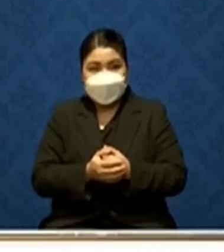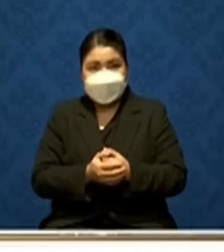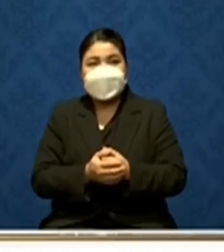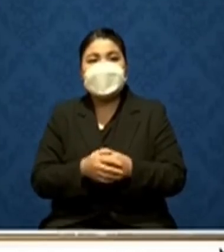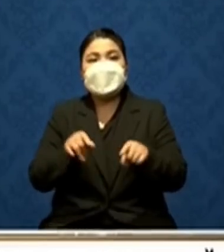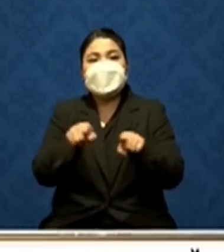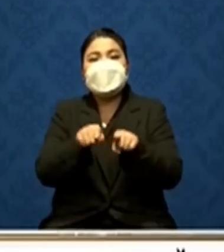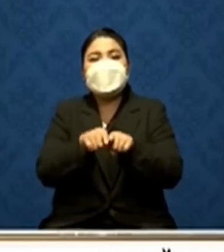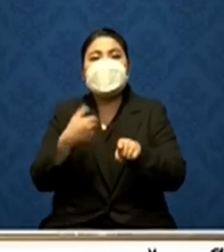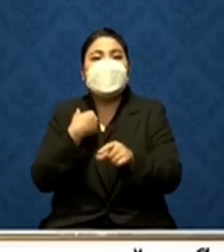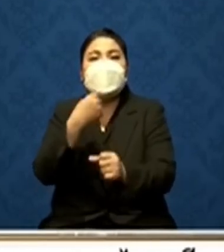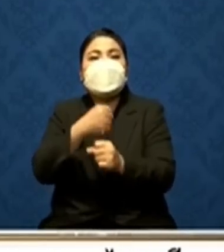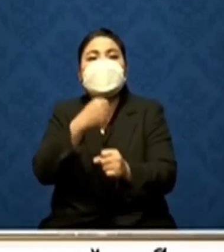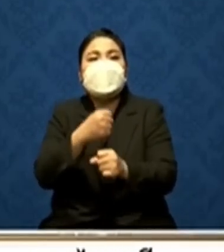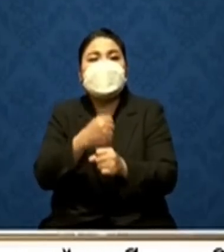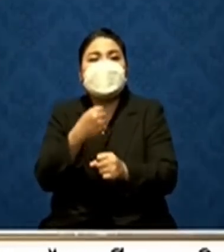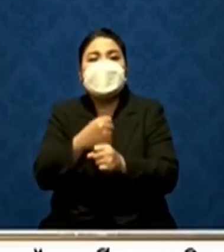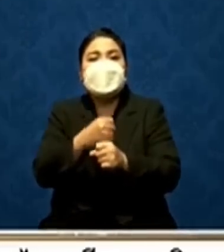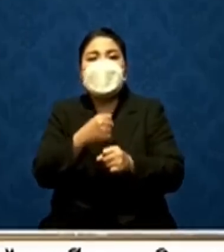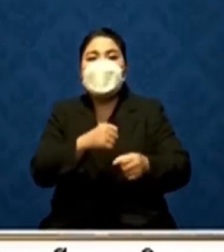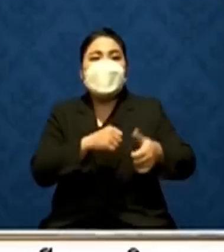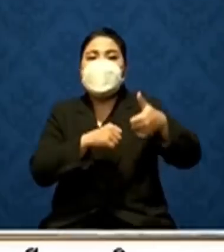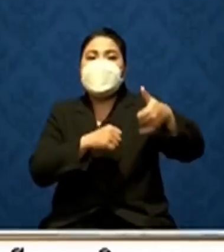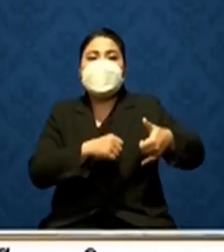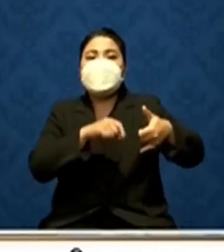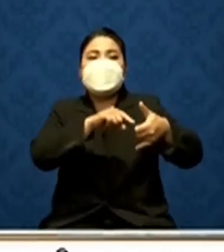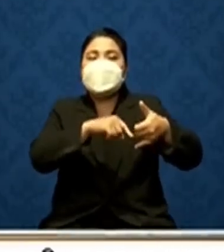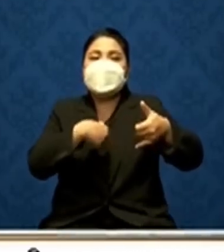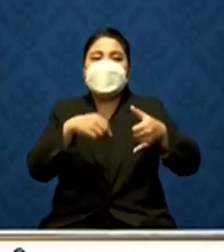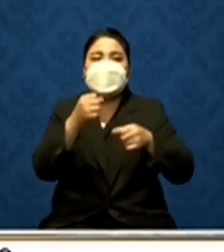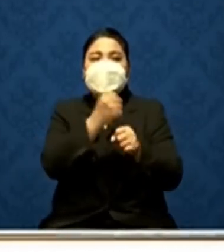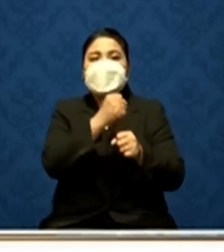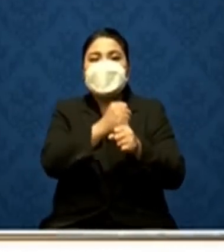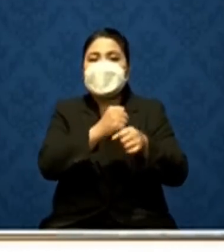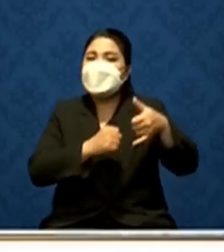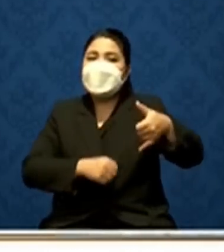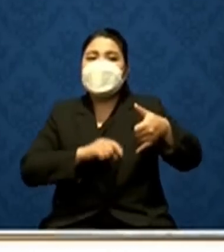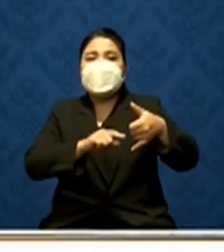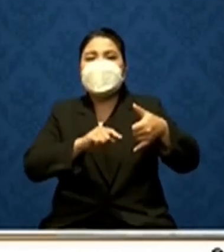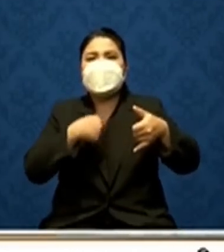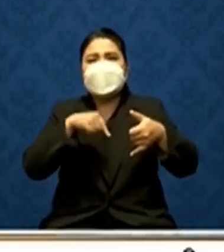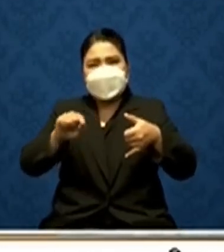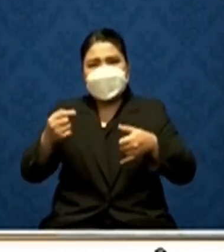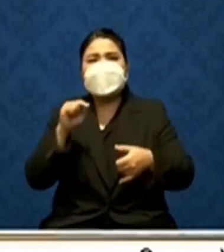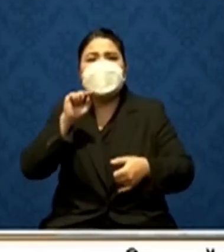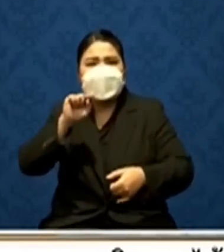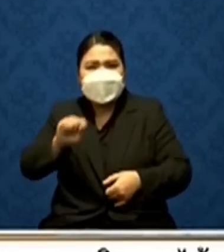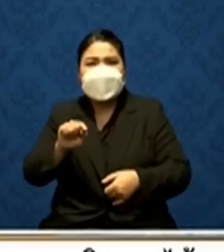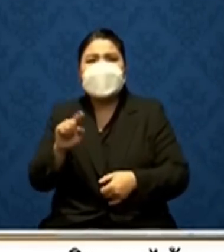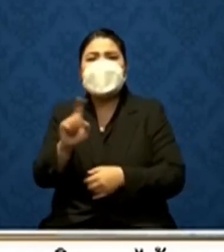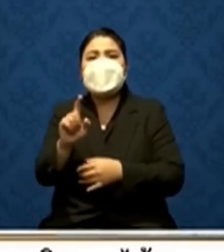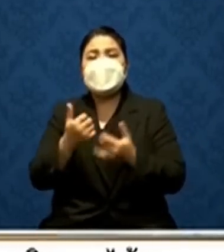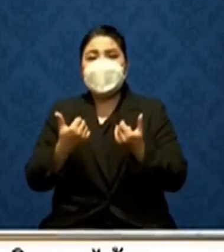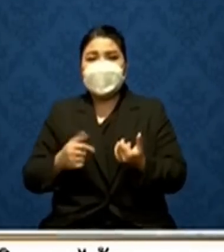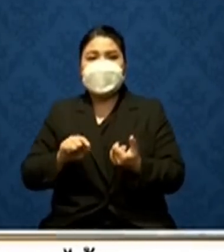อ่ะถ้าเราสร้างแม่มันเป็นวัวเป็นก็ได้สิ่งที่ท่านสั่งการนี่คือกำลัง